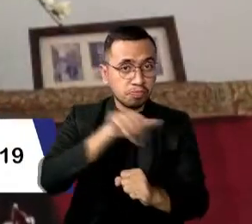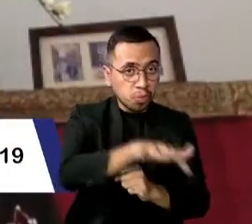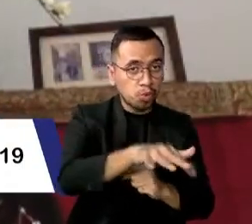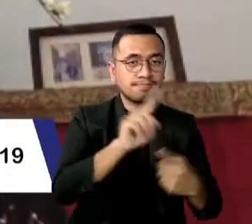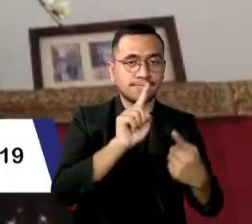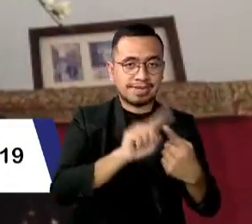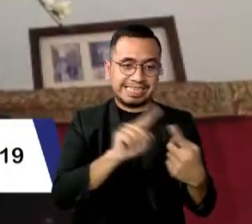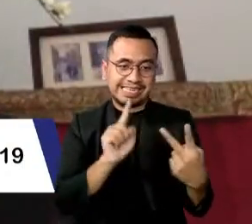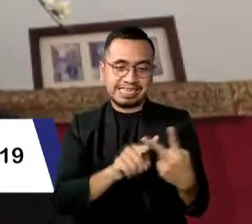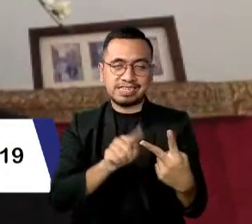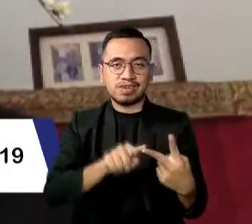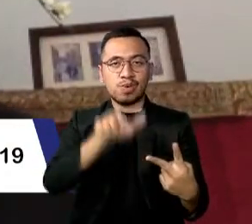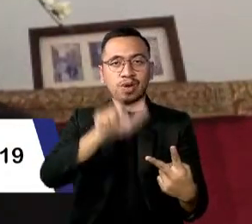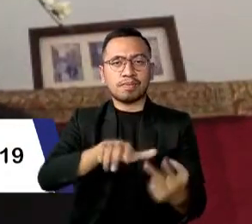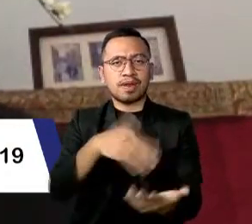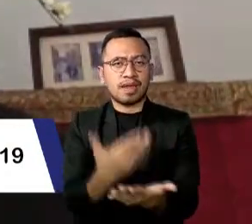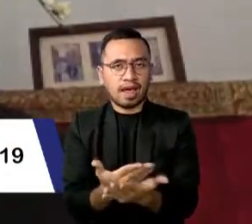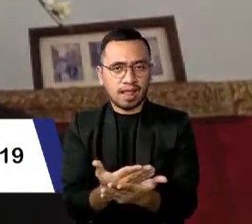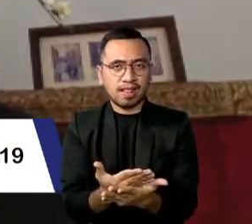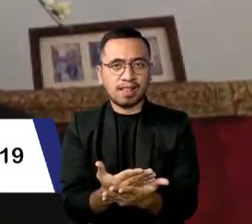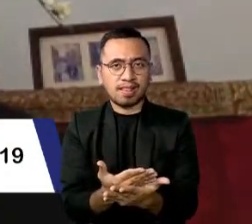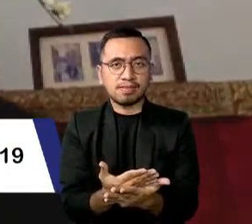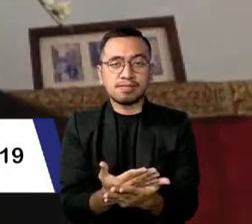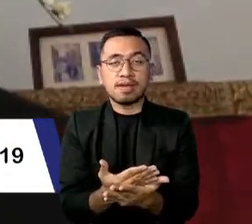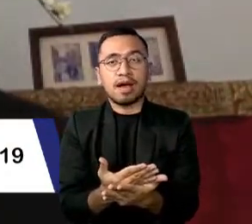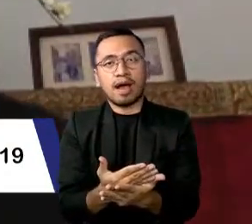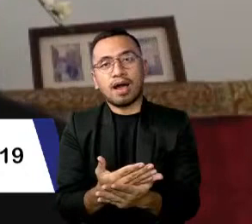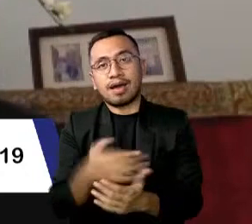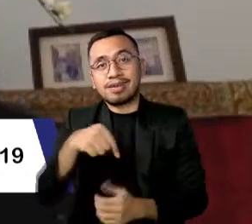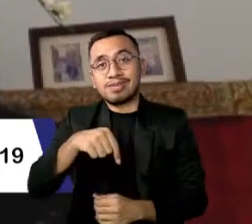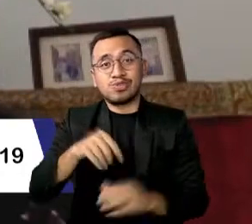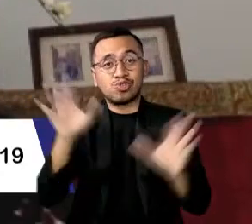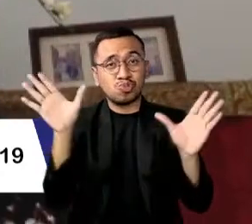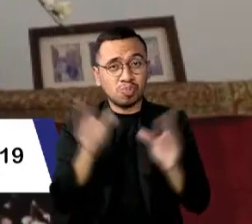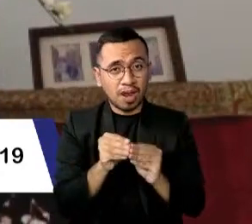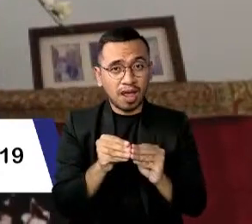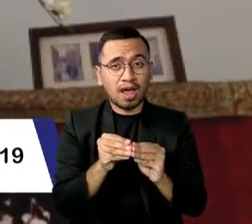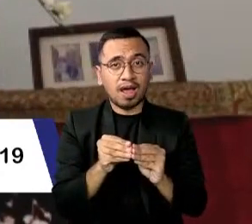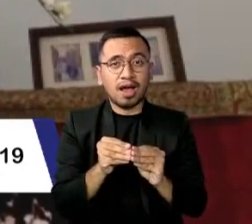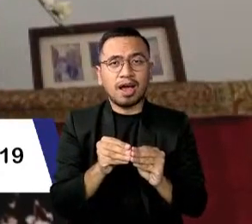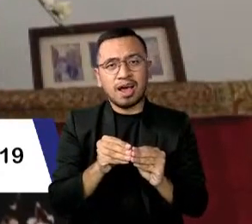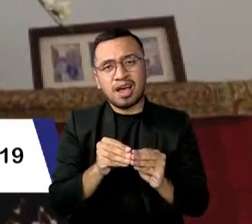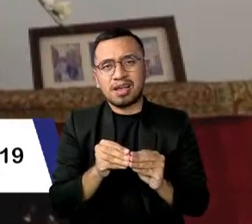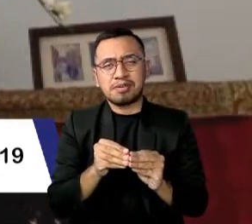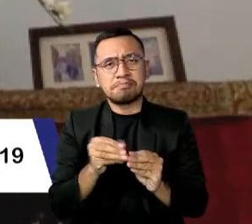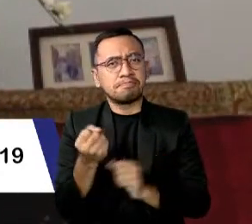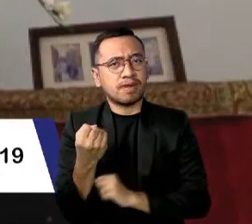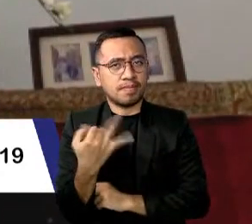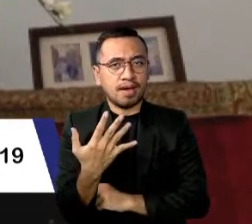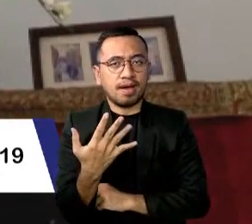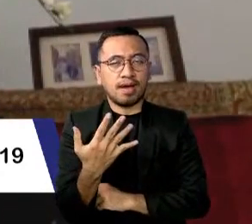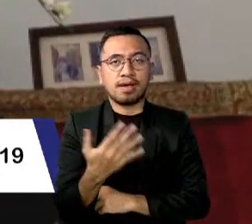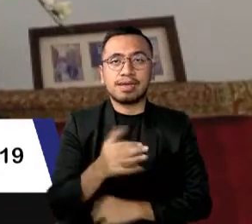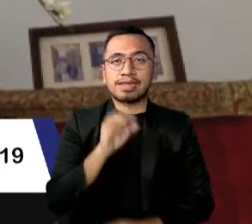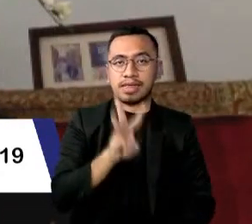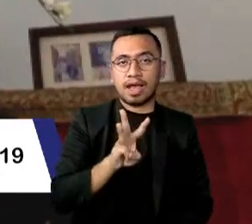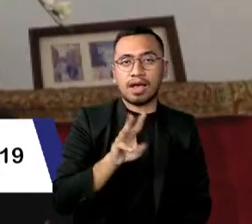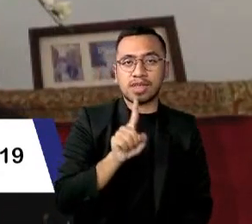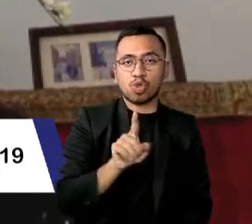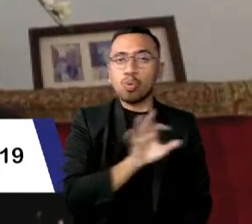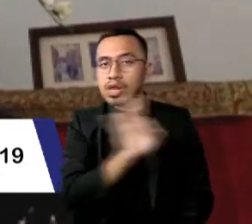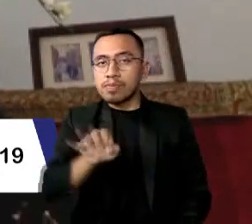itu bertambah 231 dari satu hari sebelumnya dengan sekarang per hari sehingga jumlah yang meninggal itu